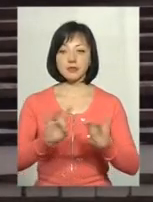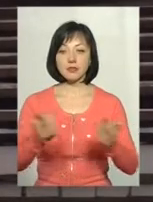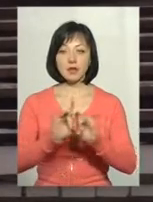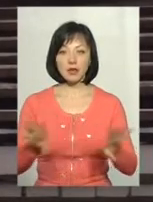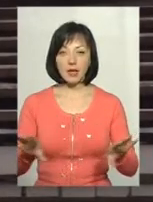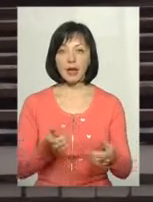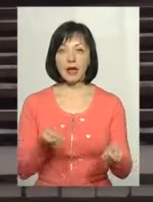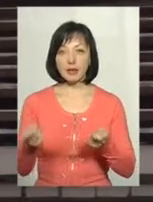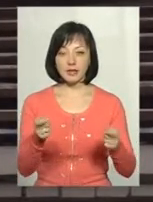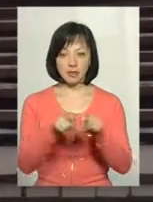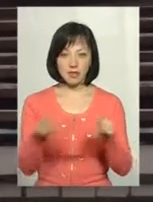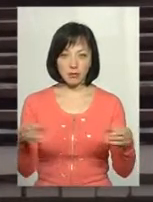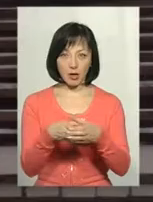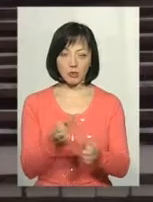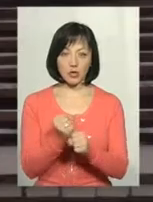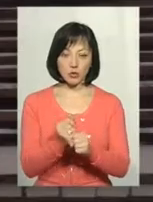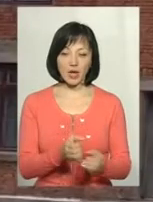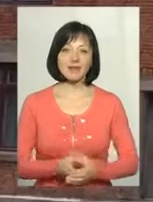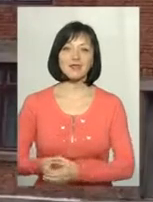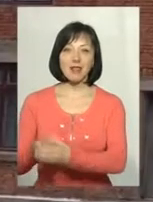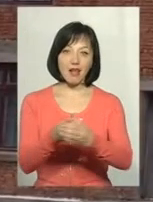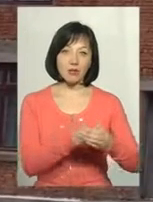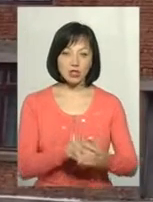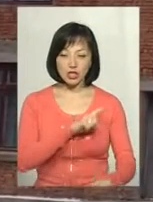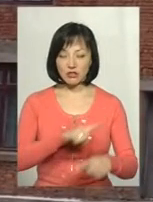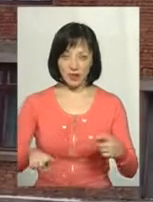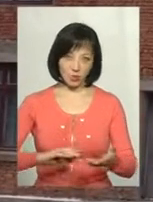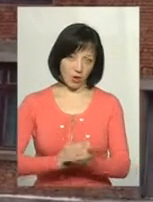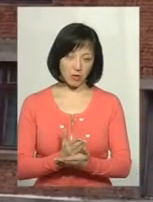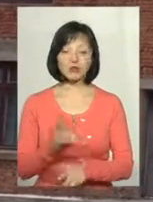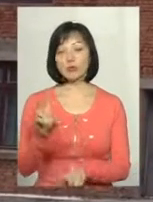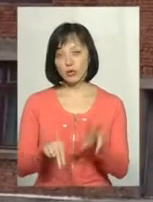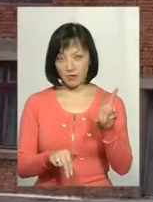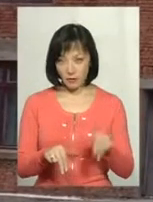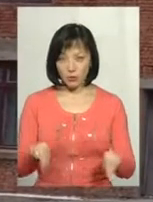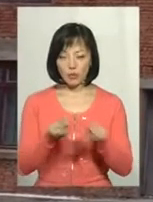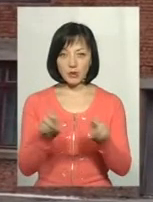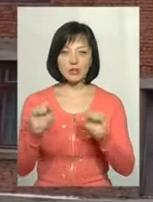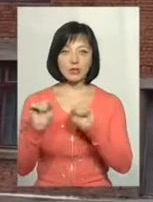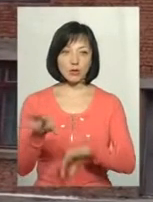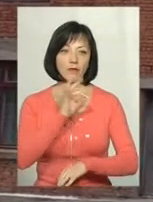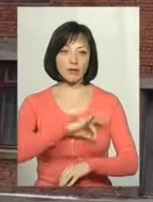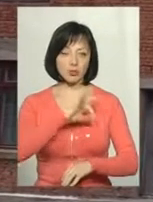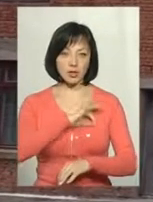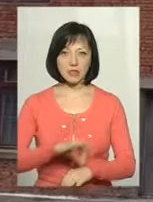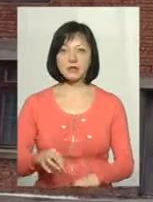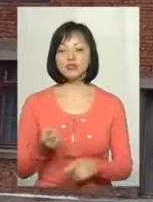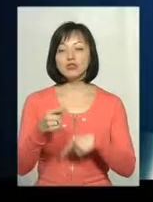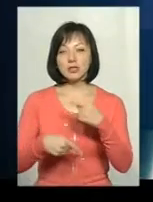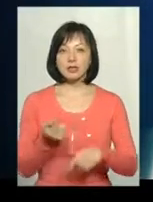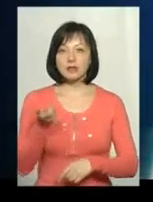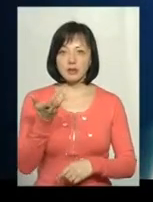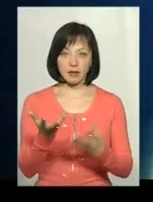керівник закладу, бригада працює злагоджено, швидко та якісно. Тож є сподівання, що об'єкт буде здано в експлуатацію за лічені